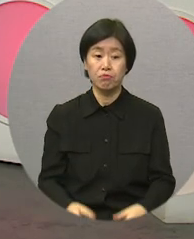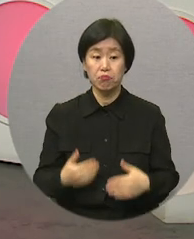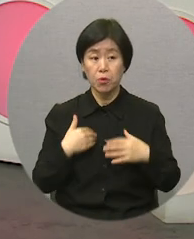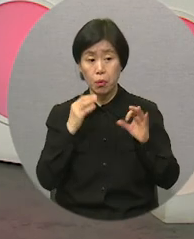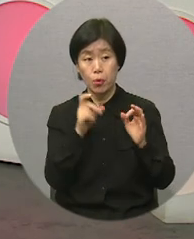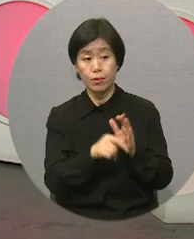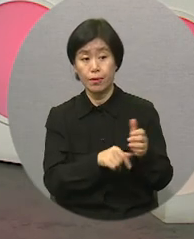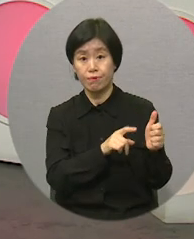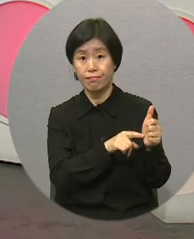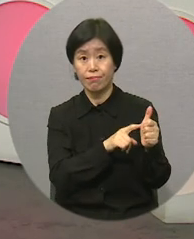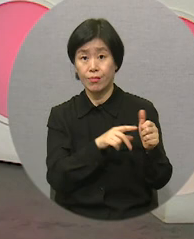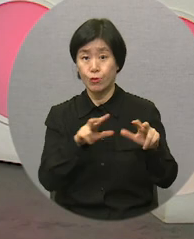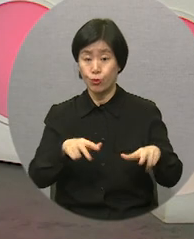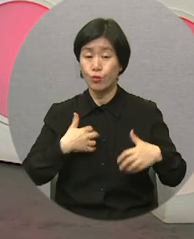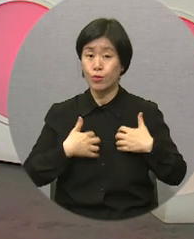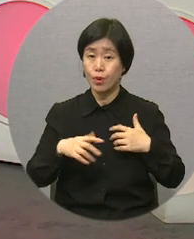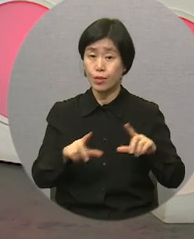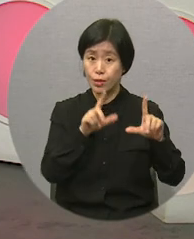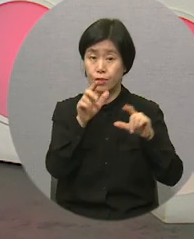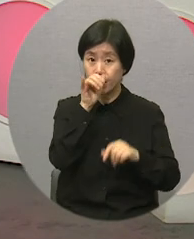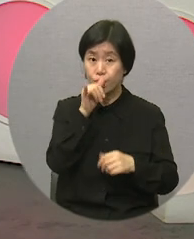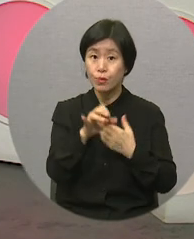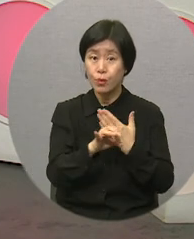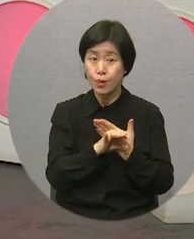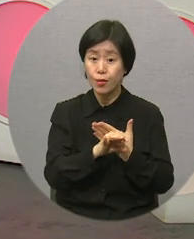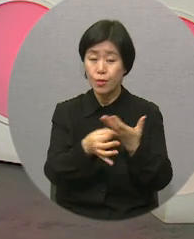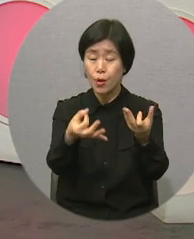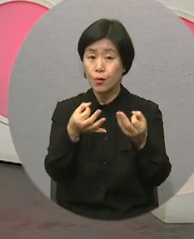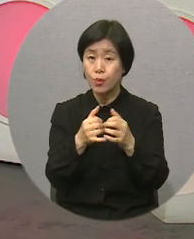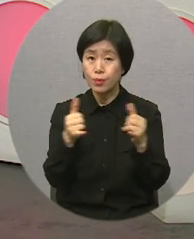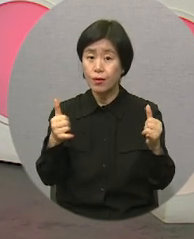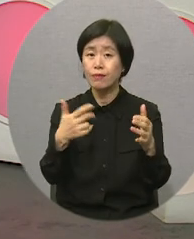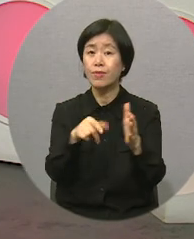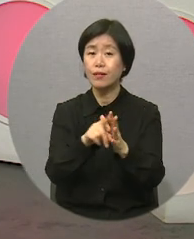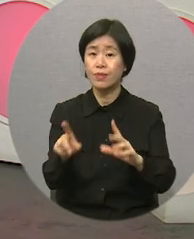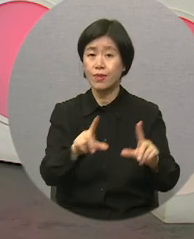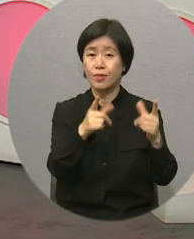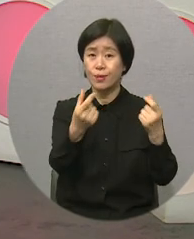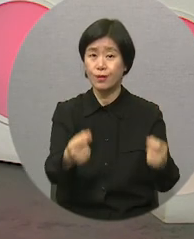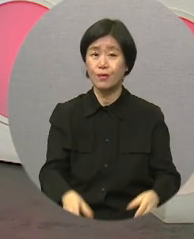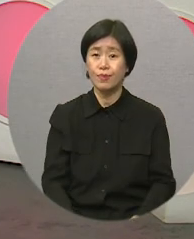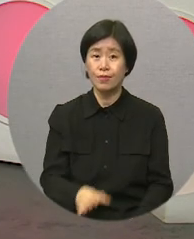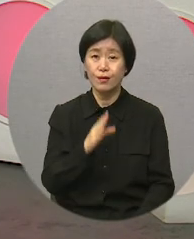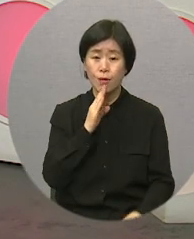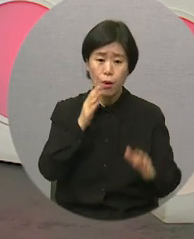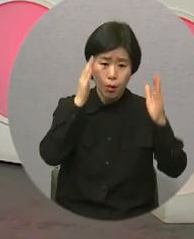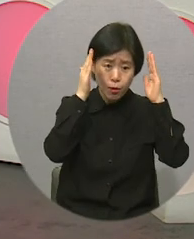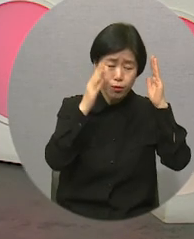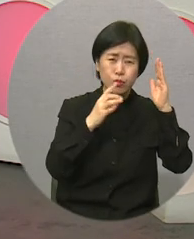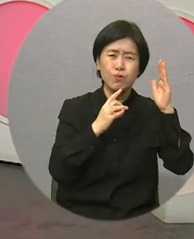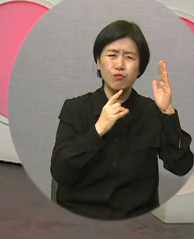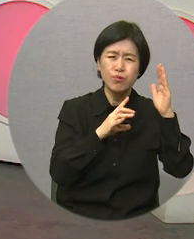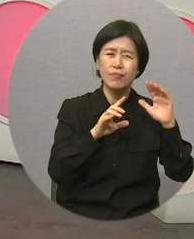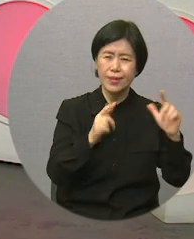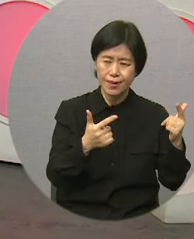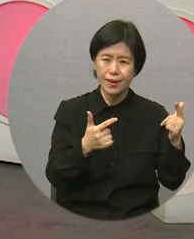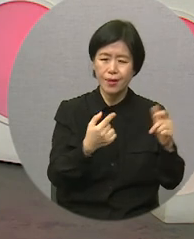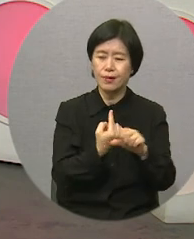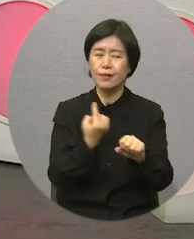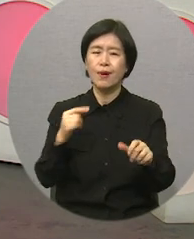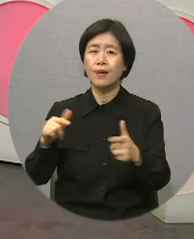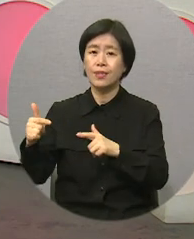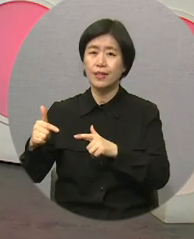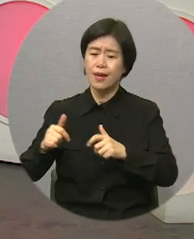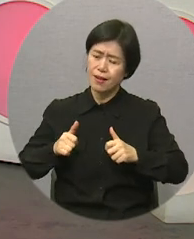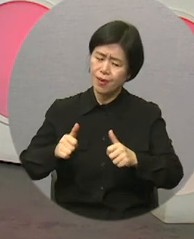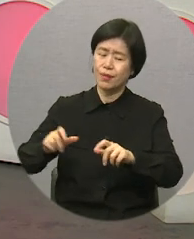지금처럼 열심히 즐겁게 사시면 그게 또 저희들을 위해서 사시는 거잖아요. 꼭뭐 공부가 인생의 공부도 많으니까. 아, 그렇죠. 네.